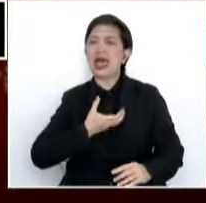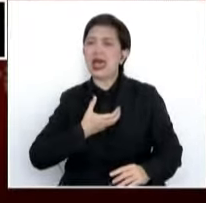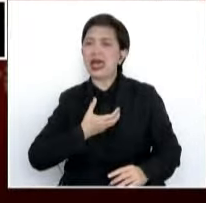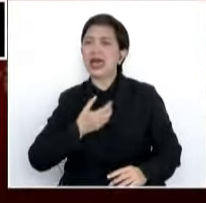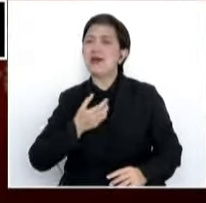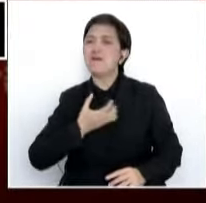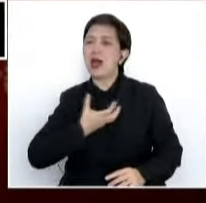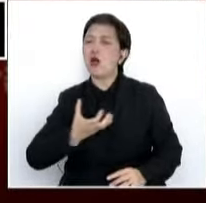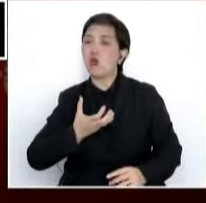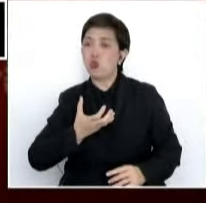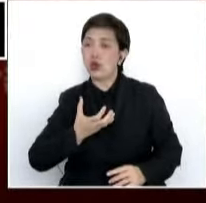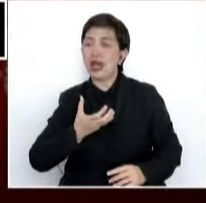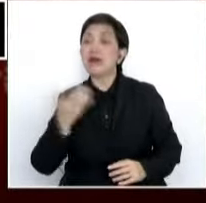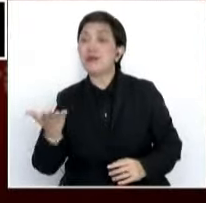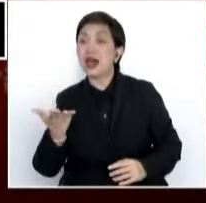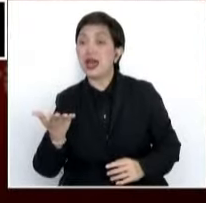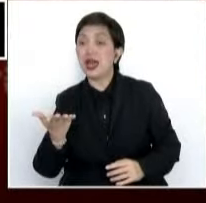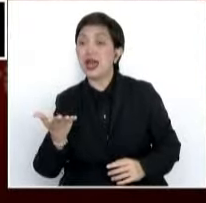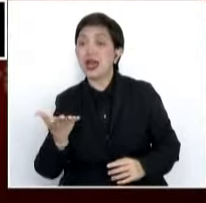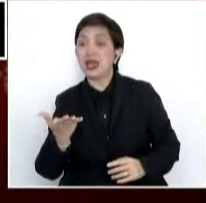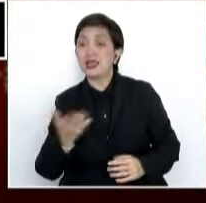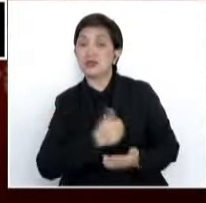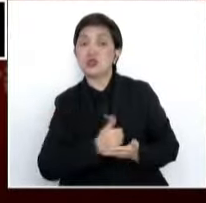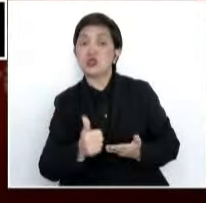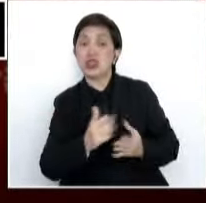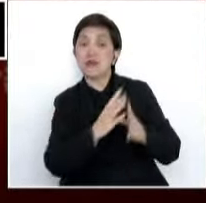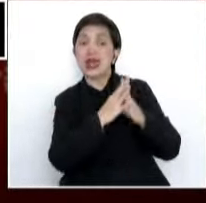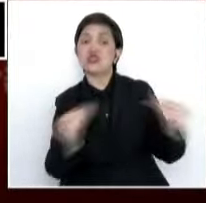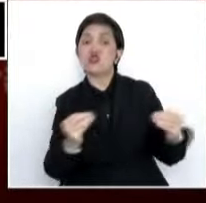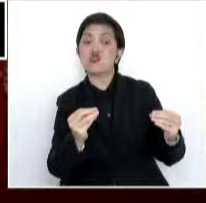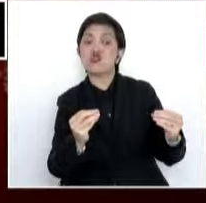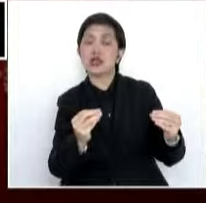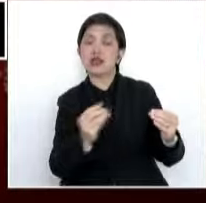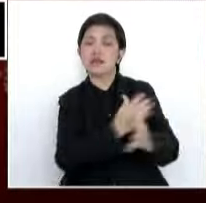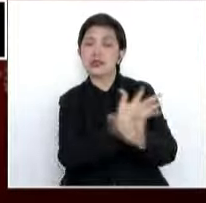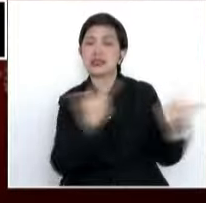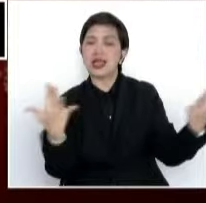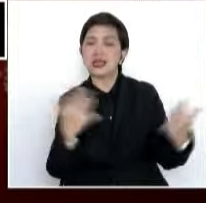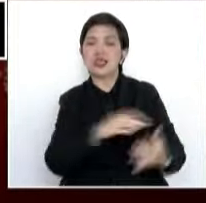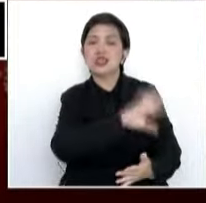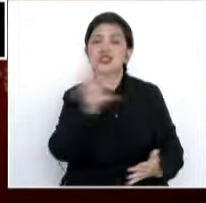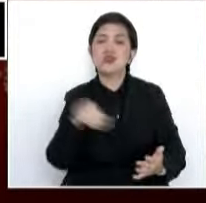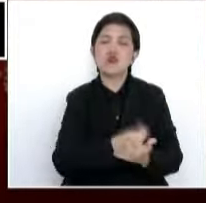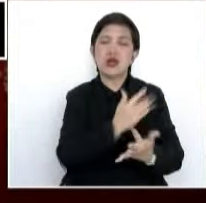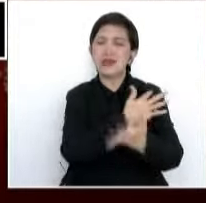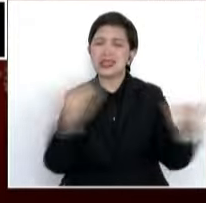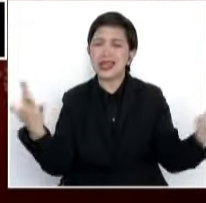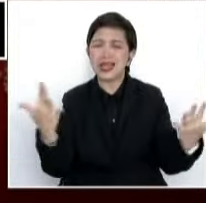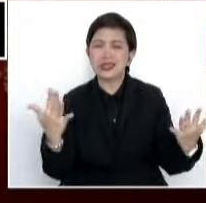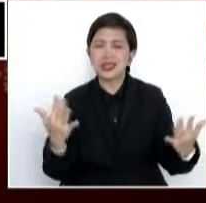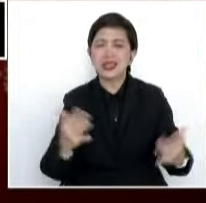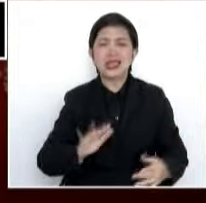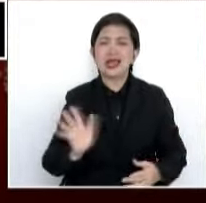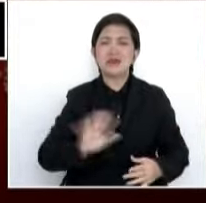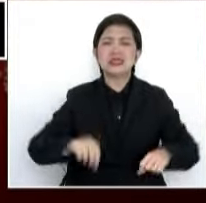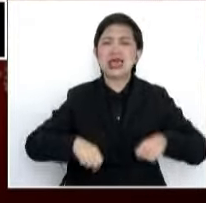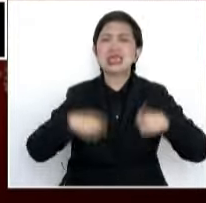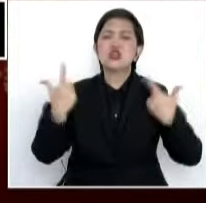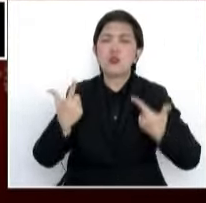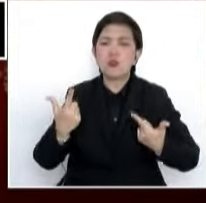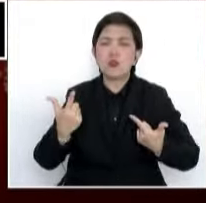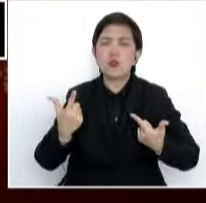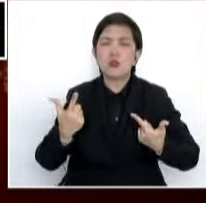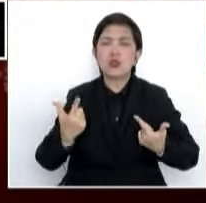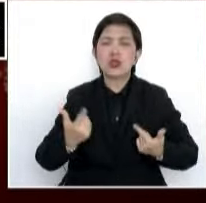adalah sebaliknya ingin menghancurkan rakyat sehingga rakyat Semua menjadi tidak bisa hidup dan